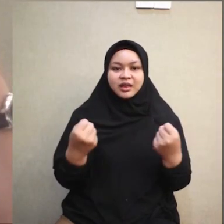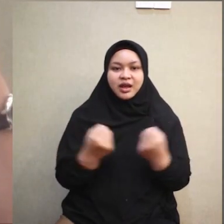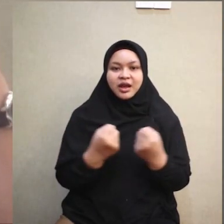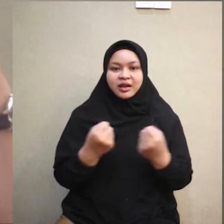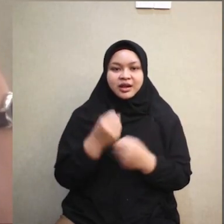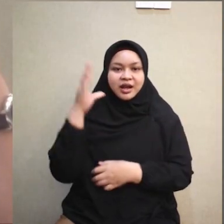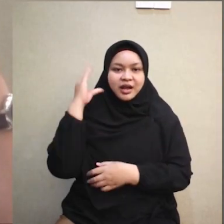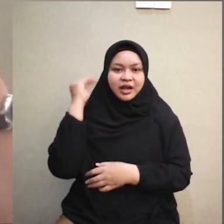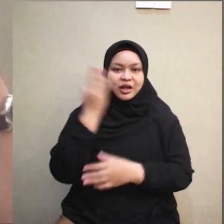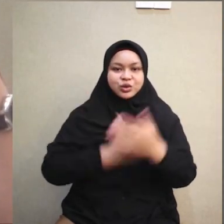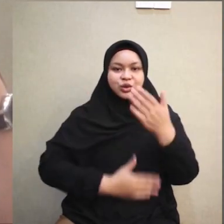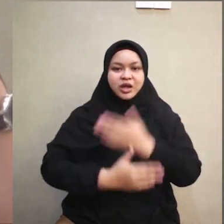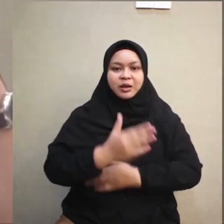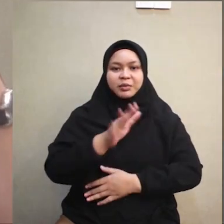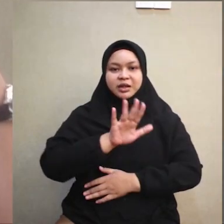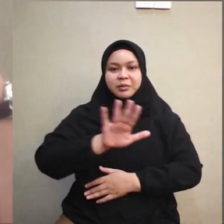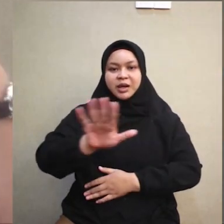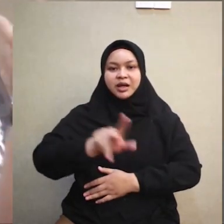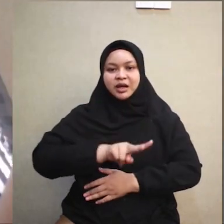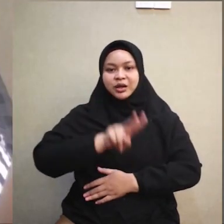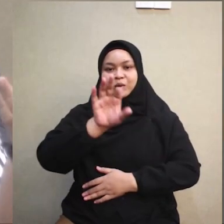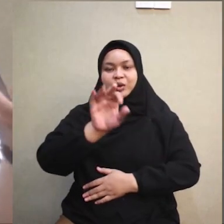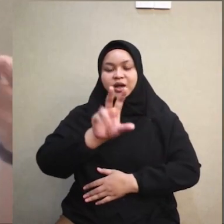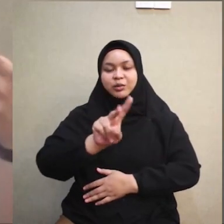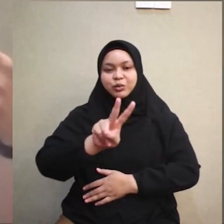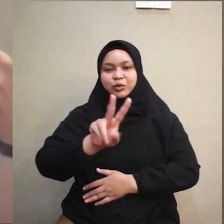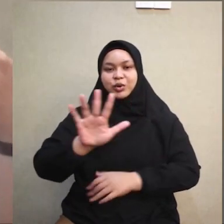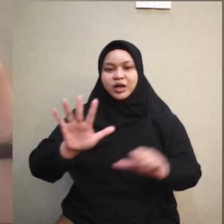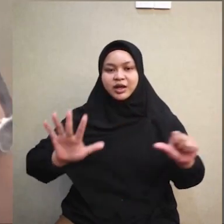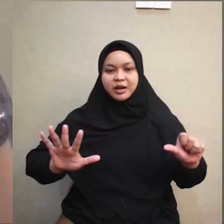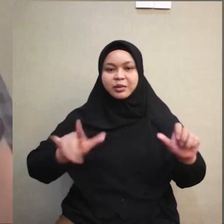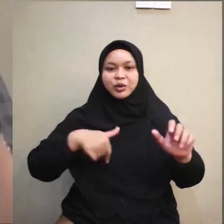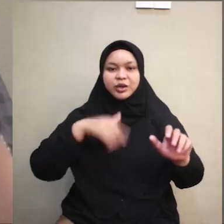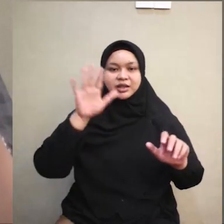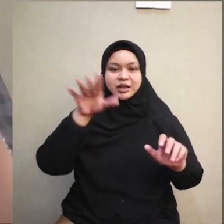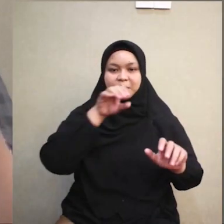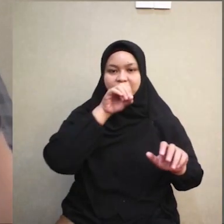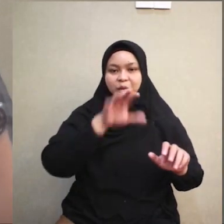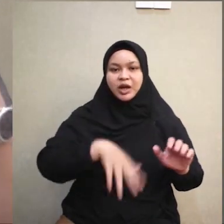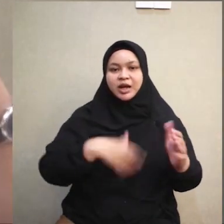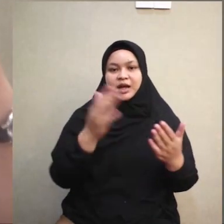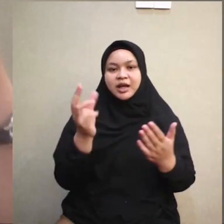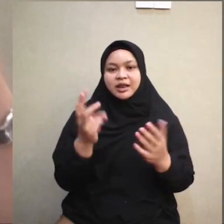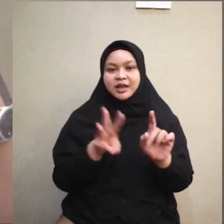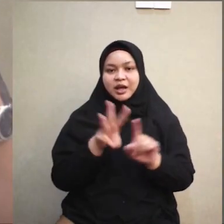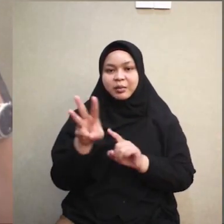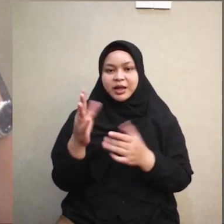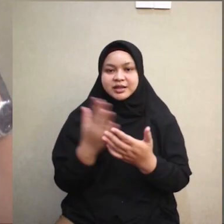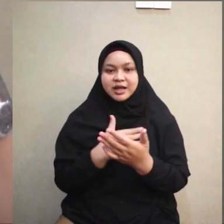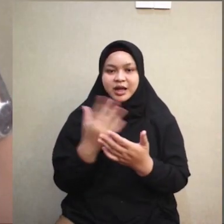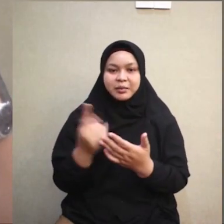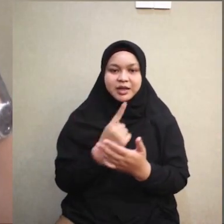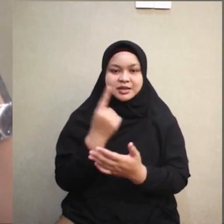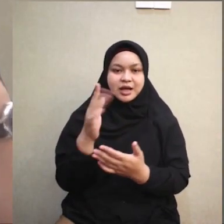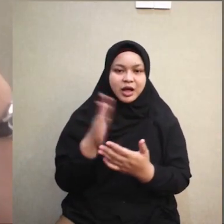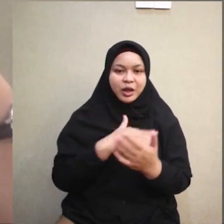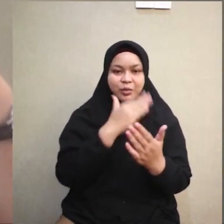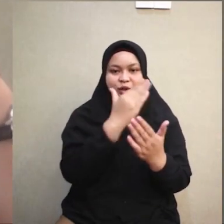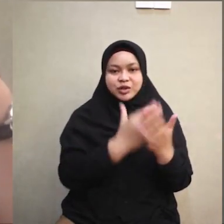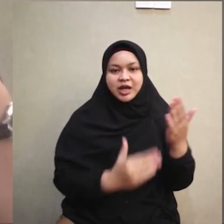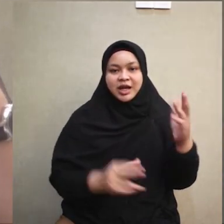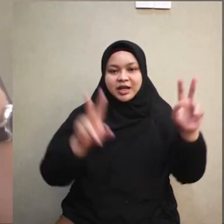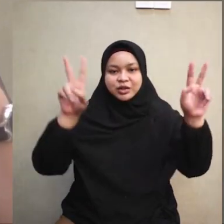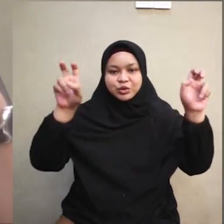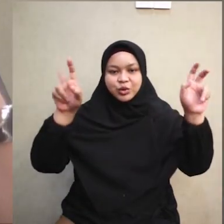isu disabilitas kedepannya gitu yang 2026 nanti harus disampaikan lagi kan progresnya dari 13 halaman 1 halaman pun setengahnya itu judul